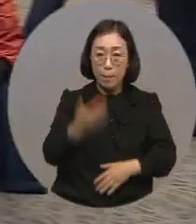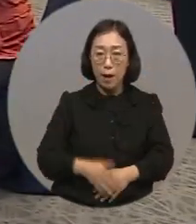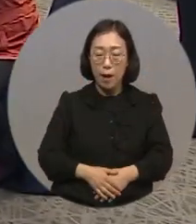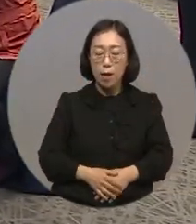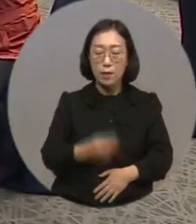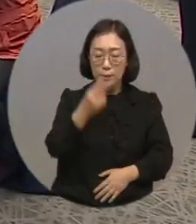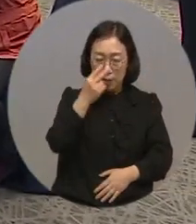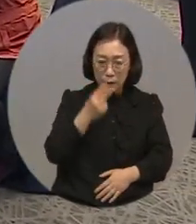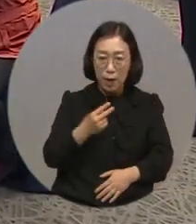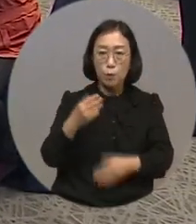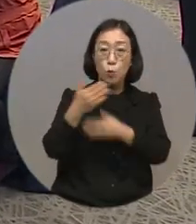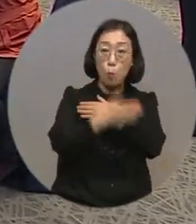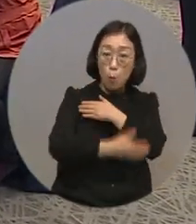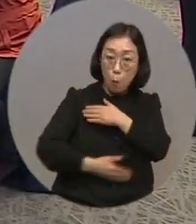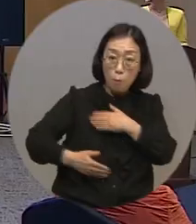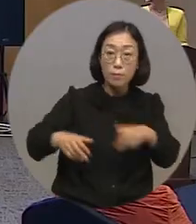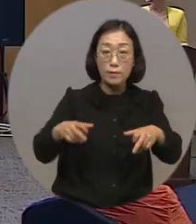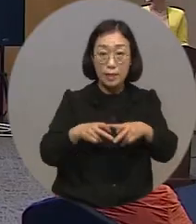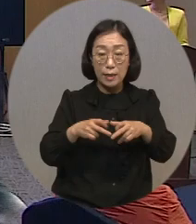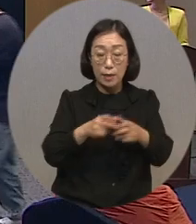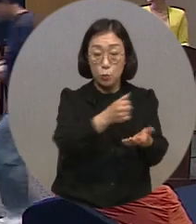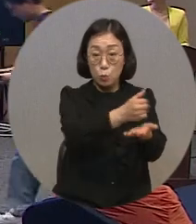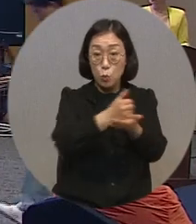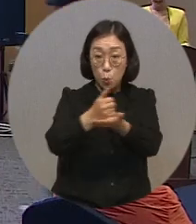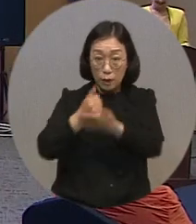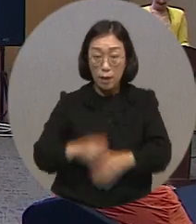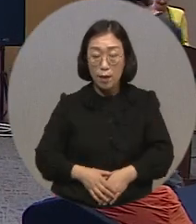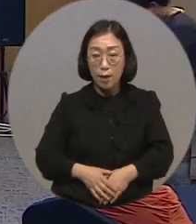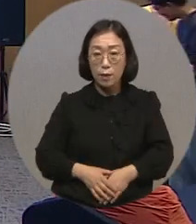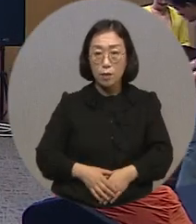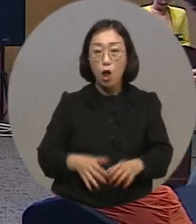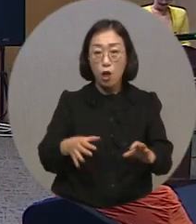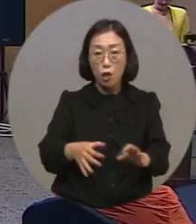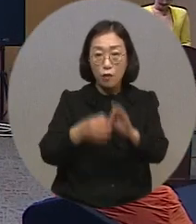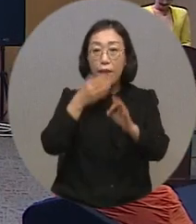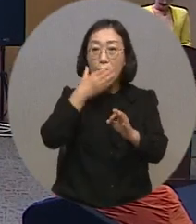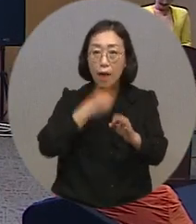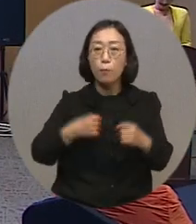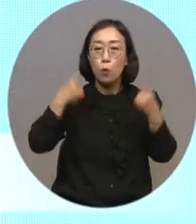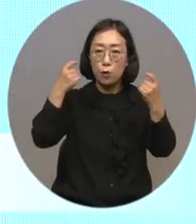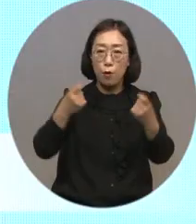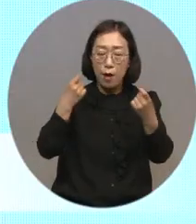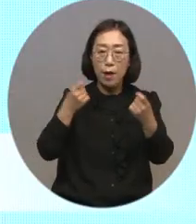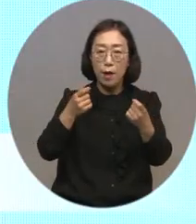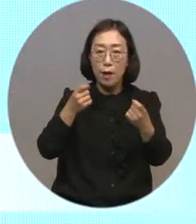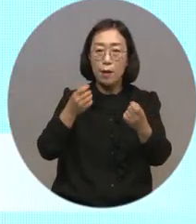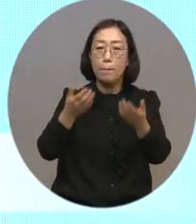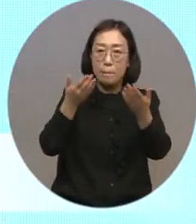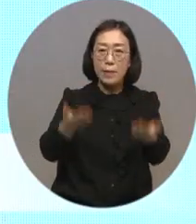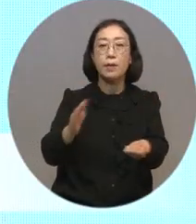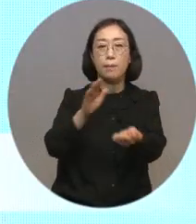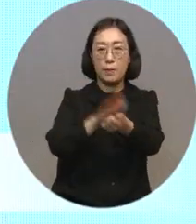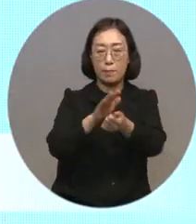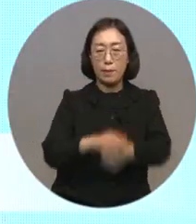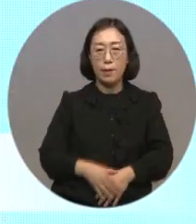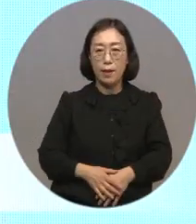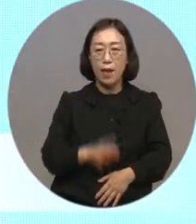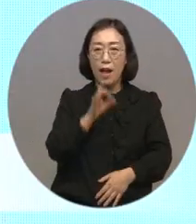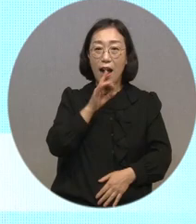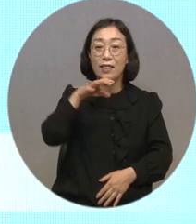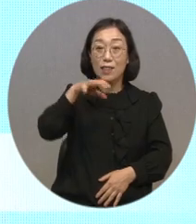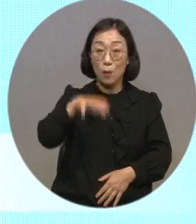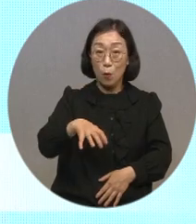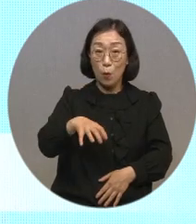등 청년 장애인을 초청해 열린 관광지 연계 행복 나눔 여행을 진행했습니다. 강릉하면 내가 이렇게